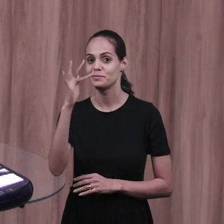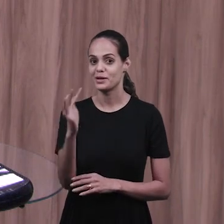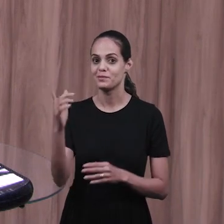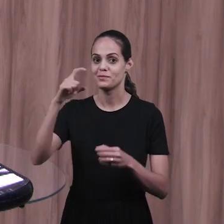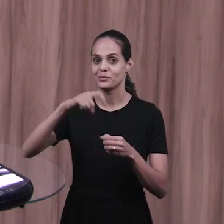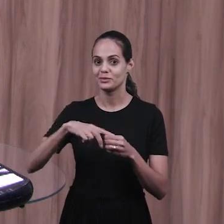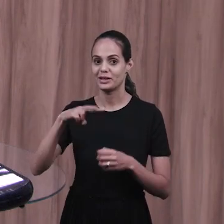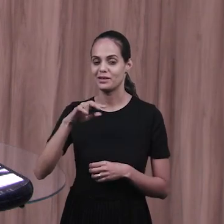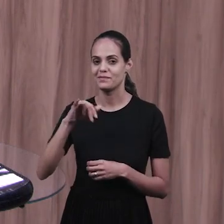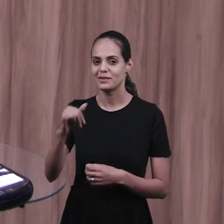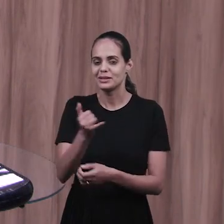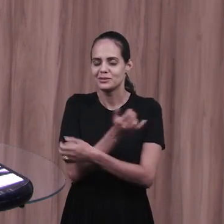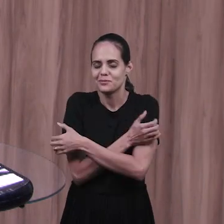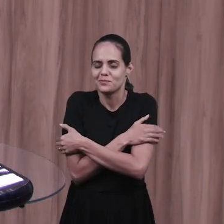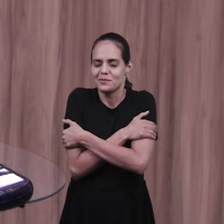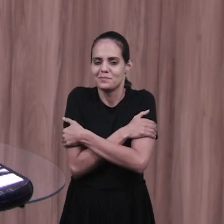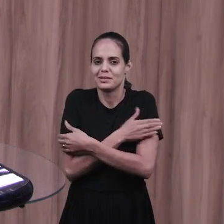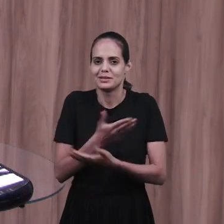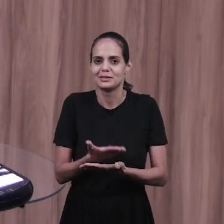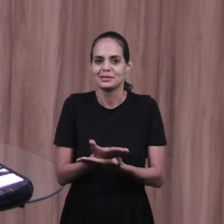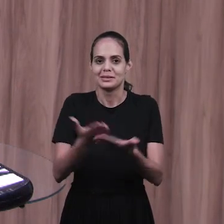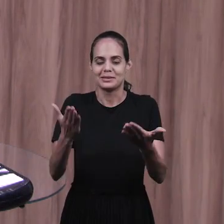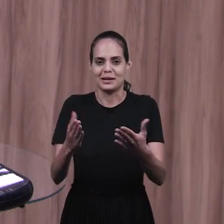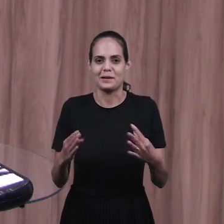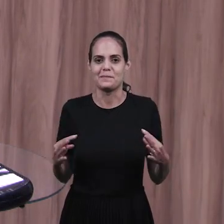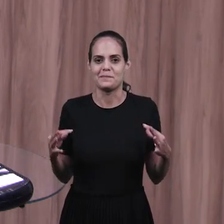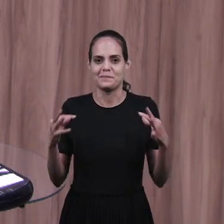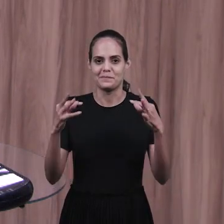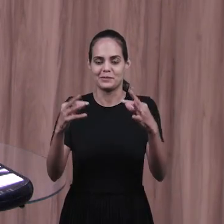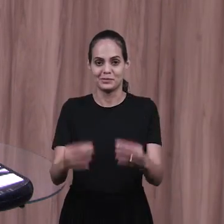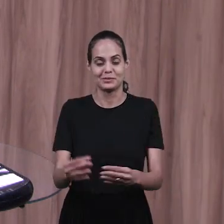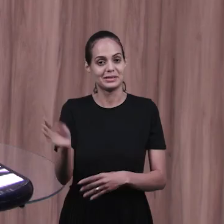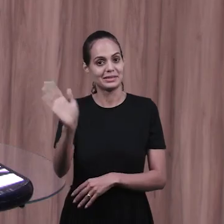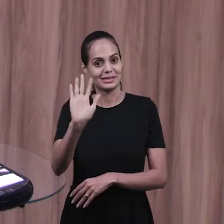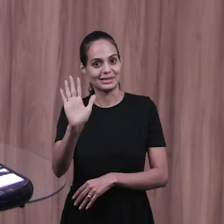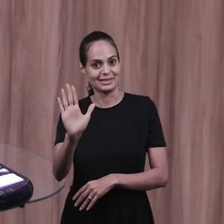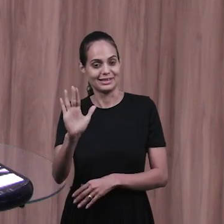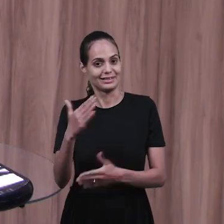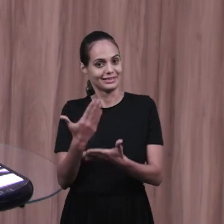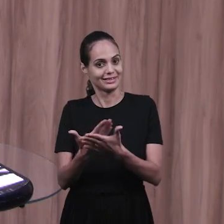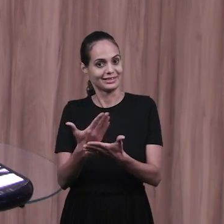salue chaleureusement et à la prochaine étude. La paix du Seigneur.